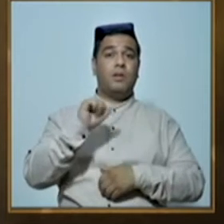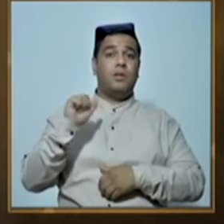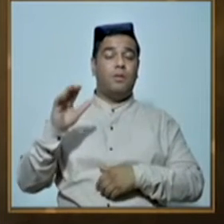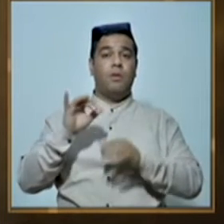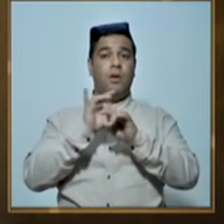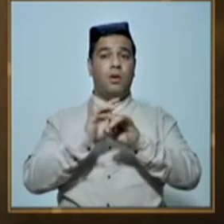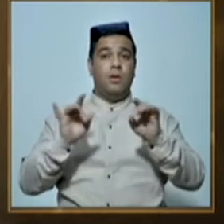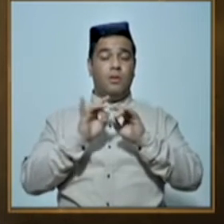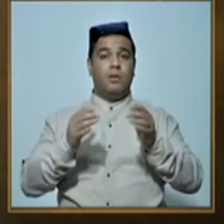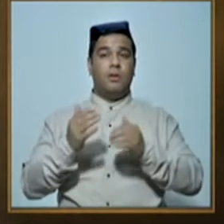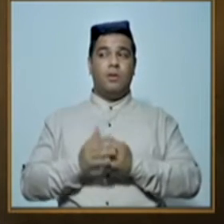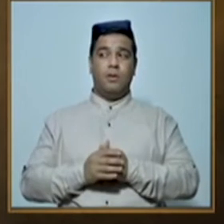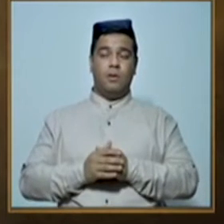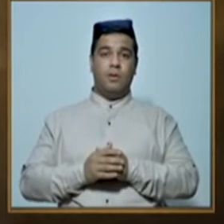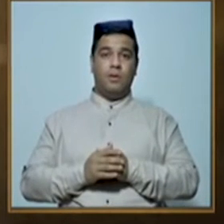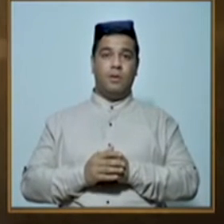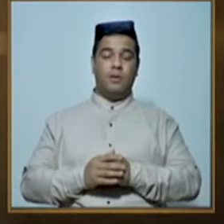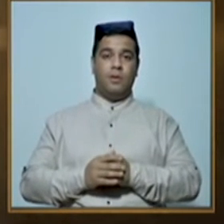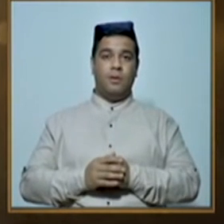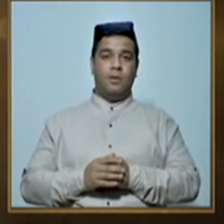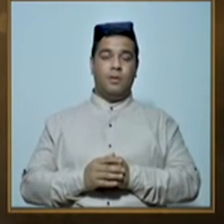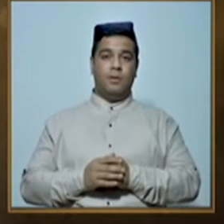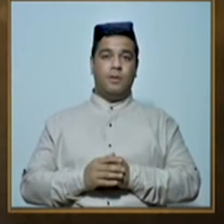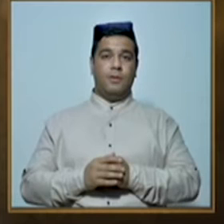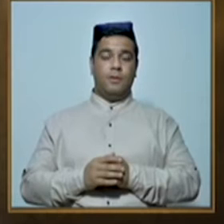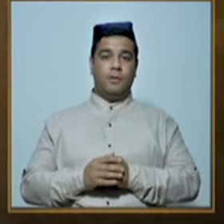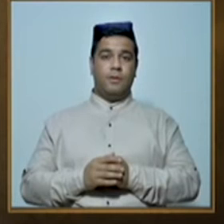"Kana rajulu yamshi fit tariqi